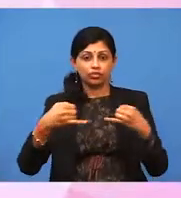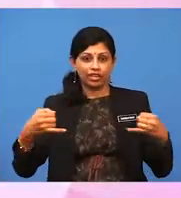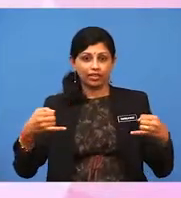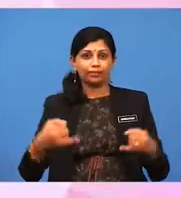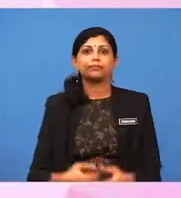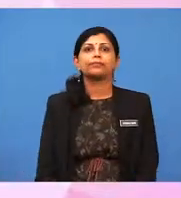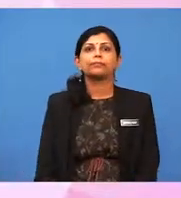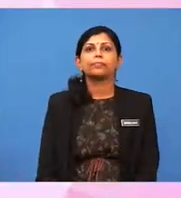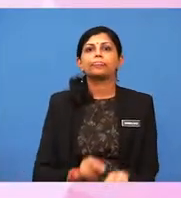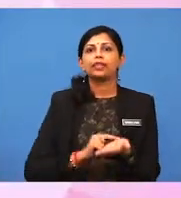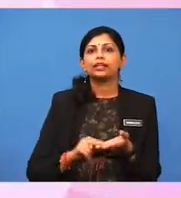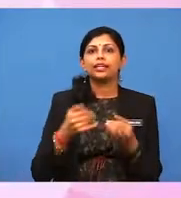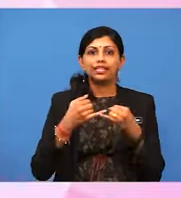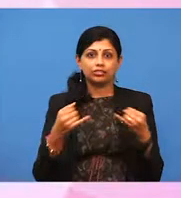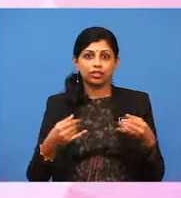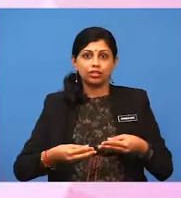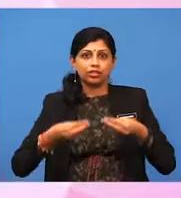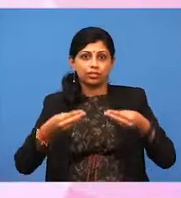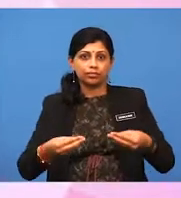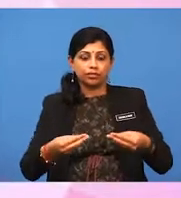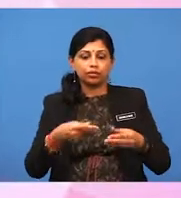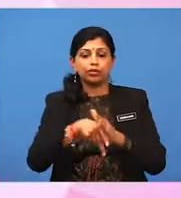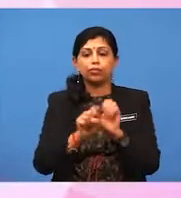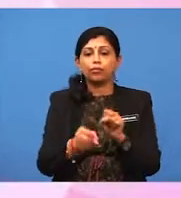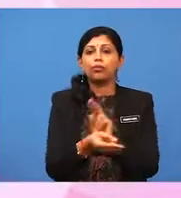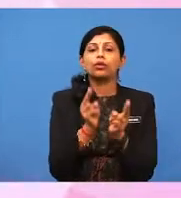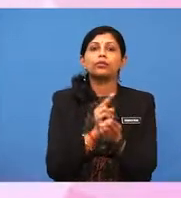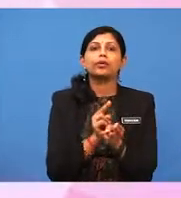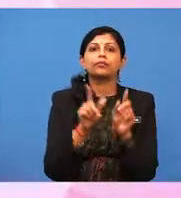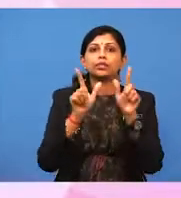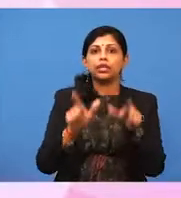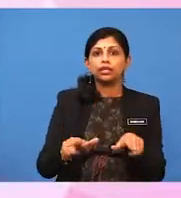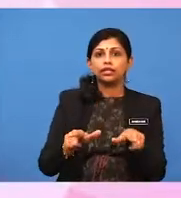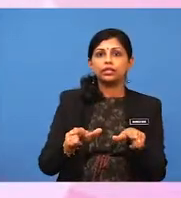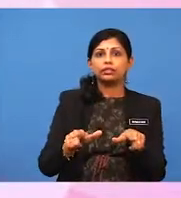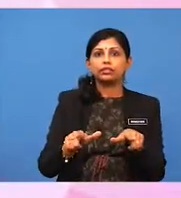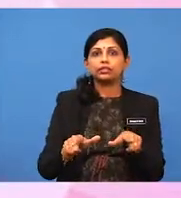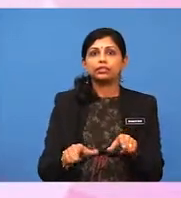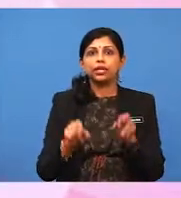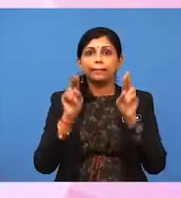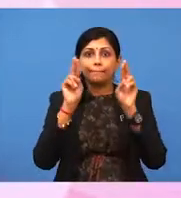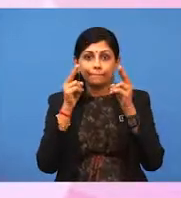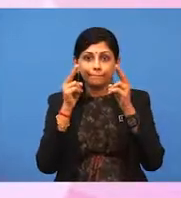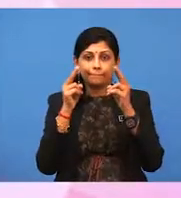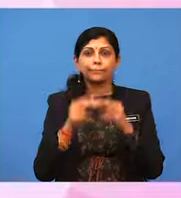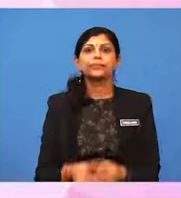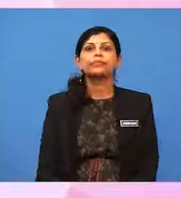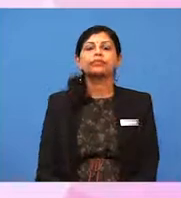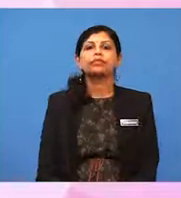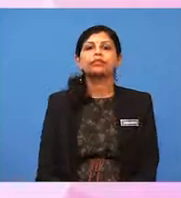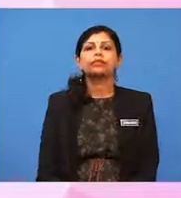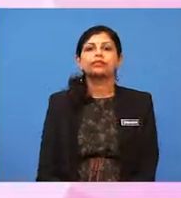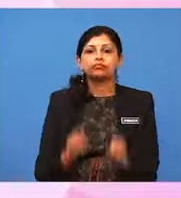Nilai string yang diberikan kepada sesuatu pemboleh ubah perlu diletakkan tanda petikan tunggal atau tanda